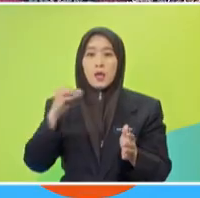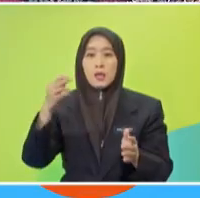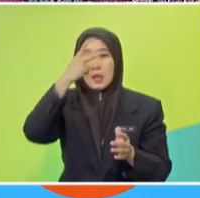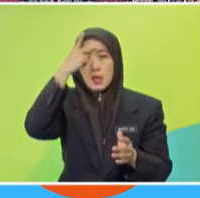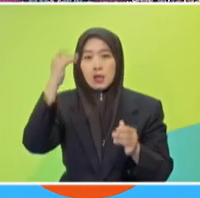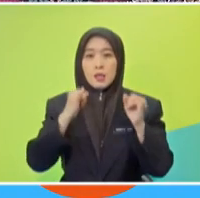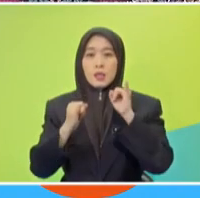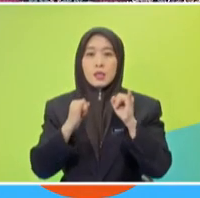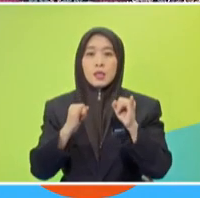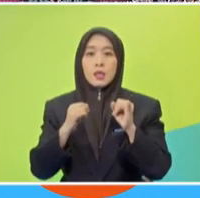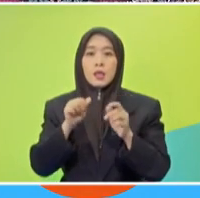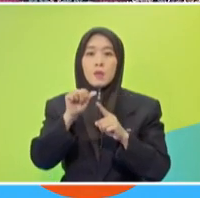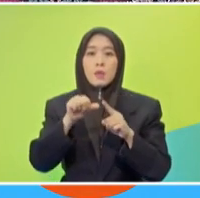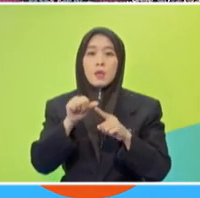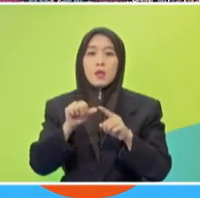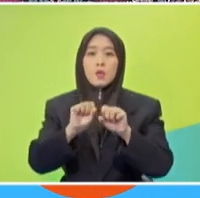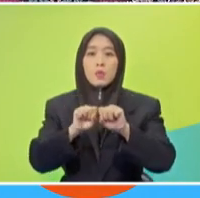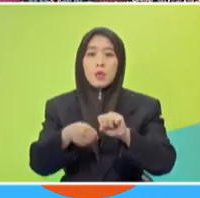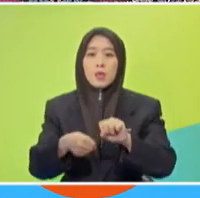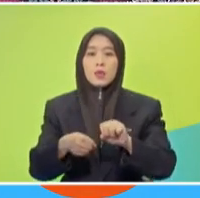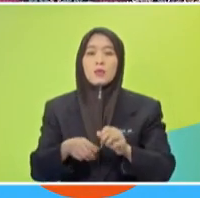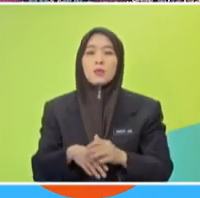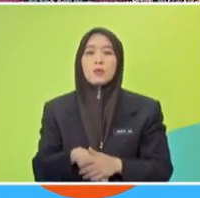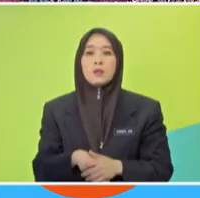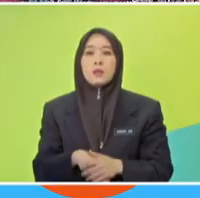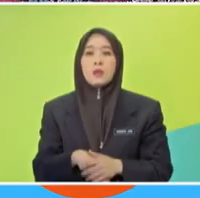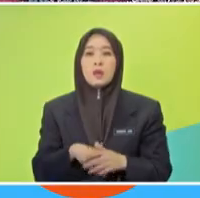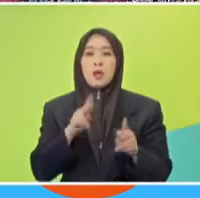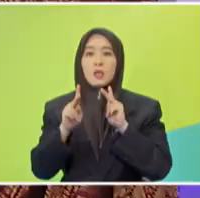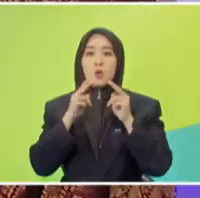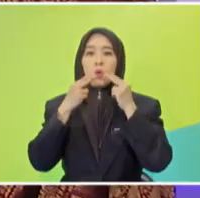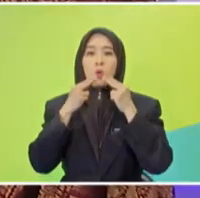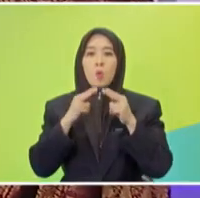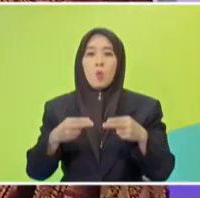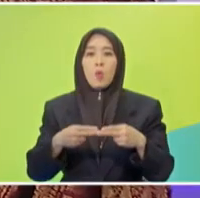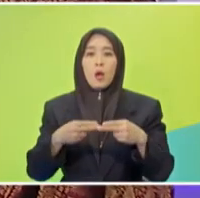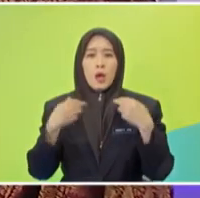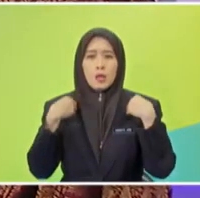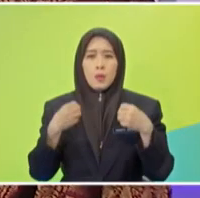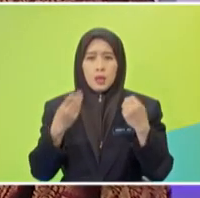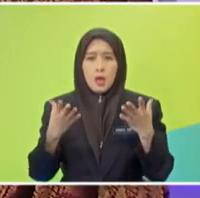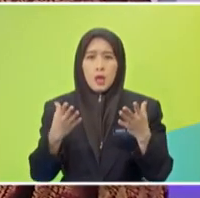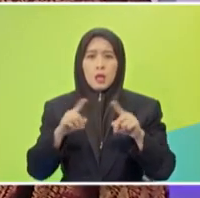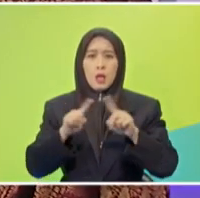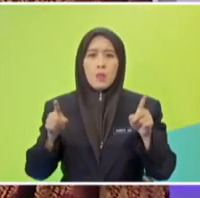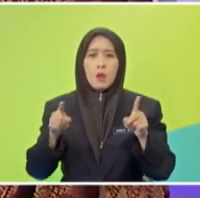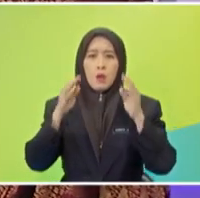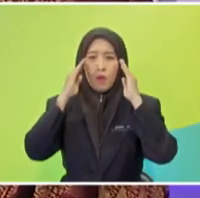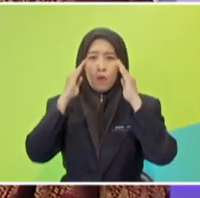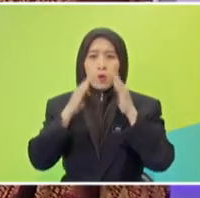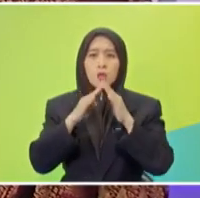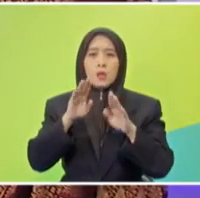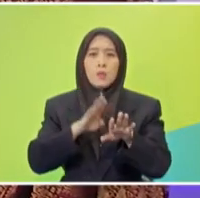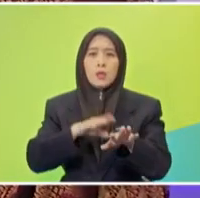apabila supaya sebenarnya kata hubungnya ada banyak cuma hari ini kita fokuskan kepada 5 saja bagi